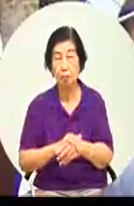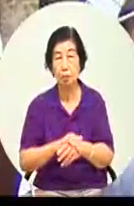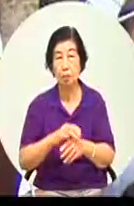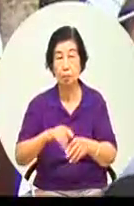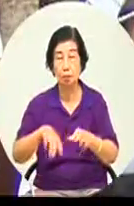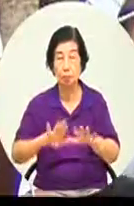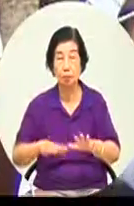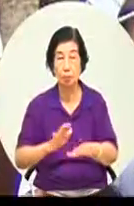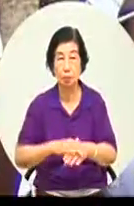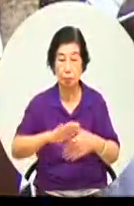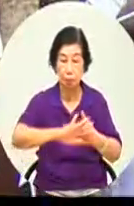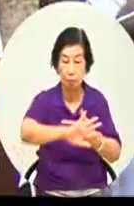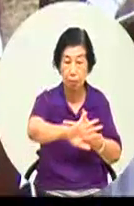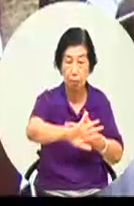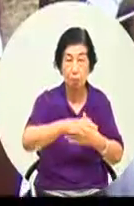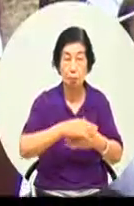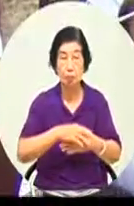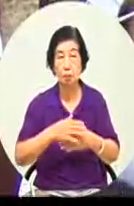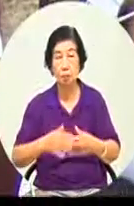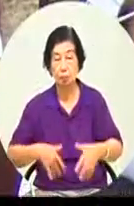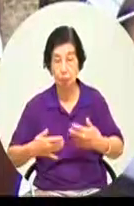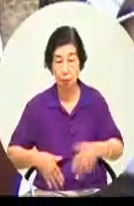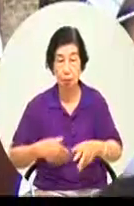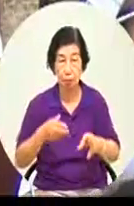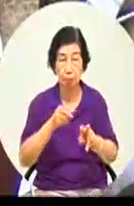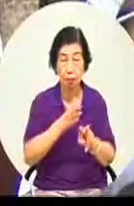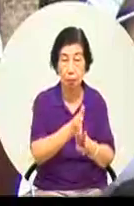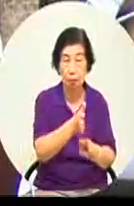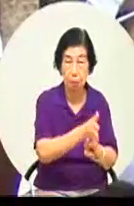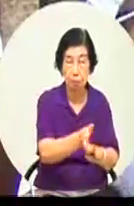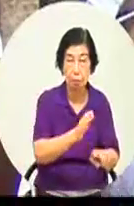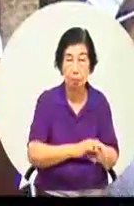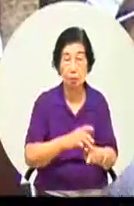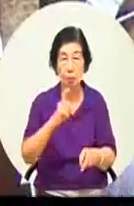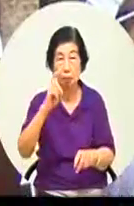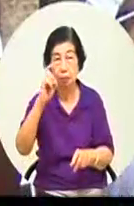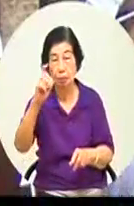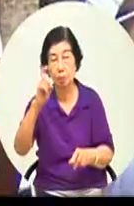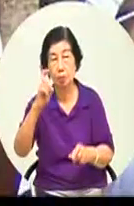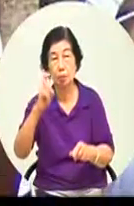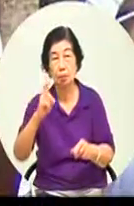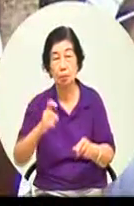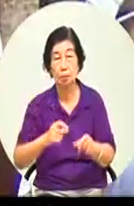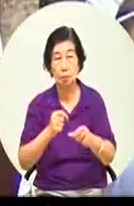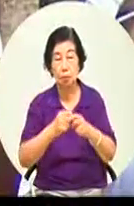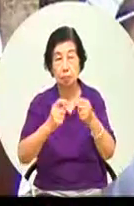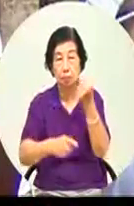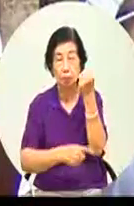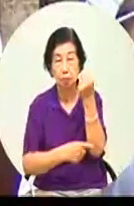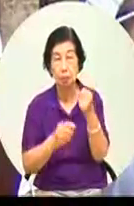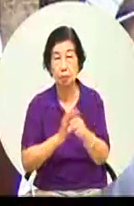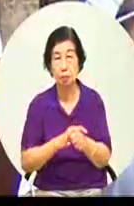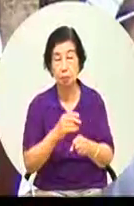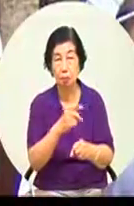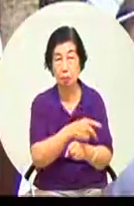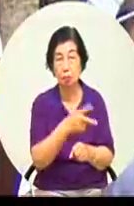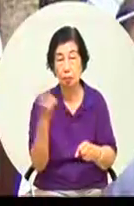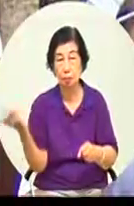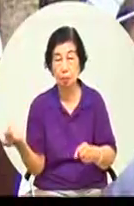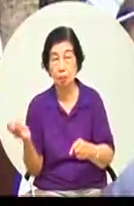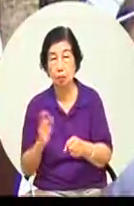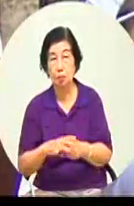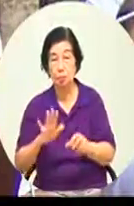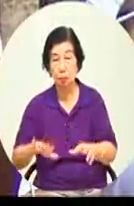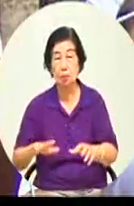现在造轻轨了吼，咱大概会用到十米的跨度，这十米的跨度吼，就是来自于。我们现在是两块一机车，然